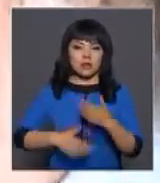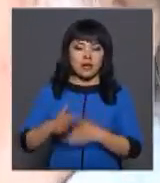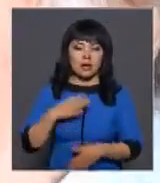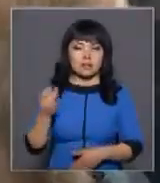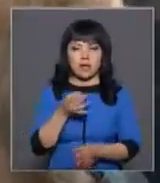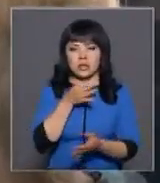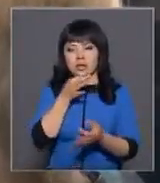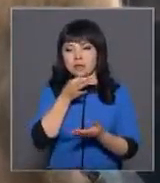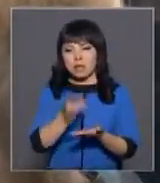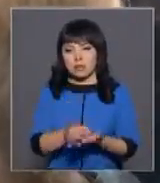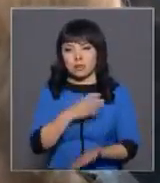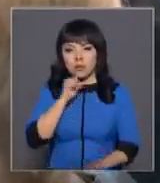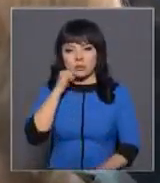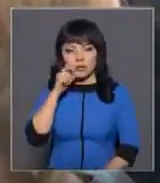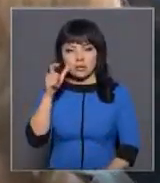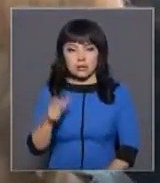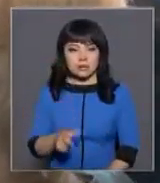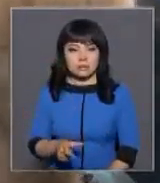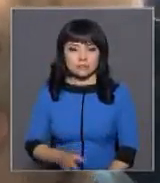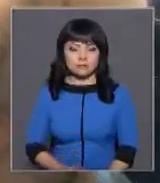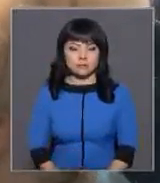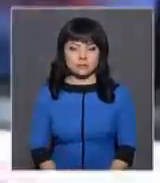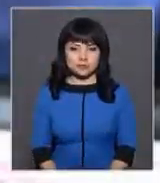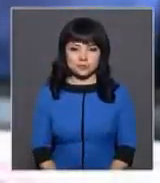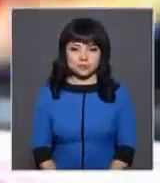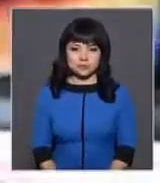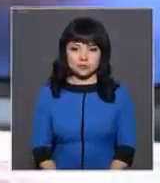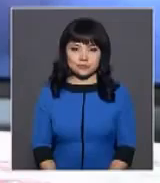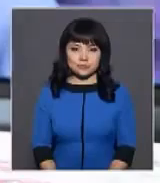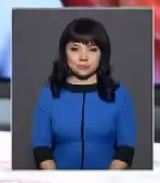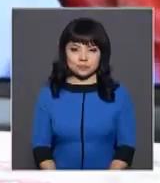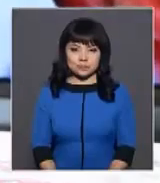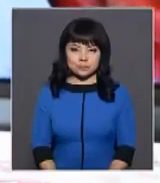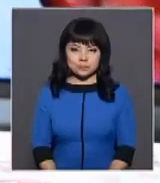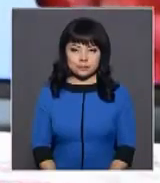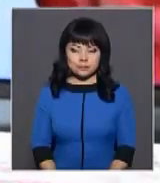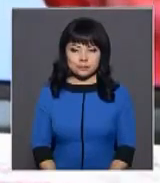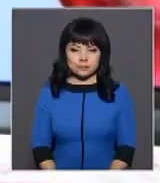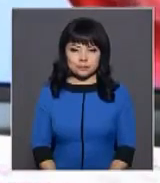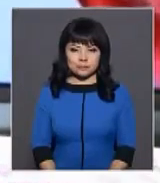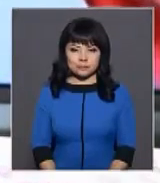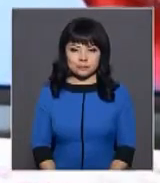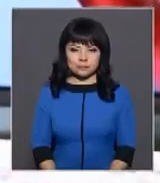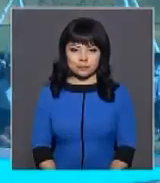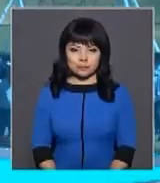әже. Болат Көгенайұлы, Медет Өмірханов, Анатолий Тернов, Берік Жобалайұлы, Семейден.